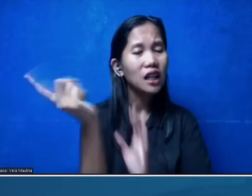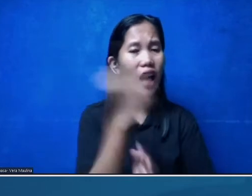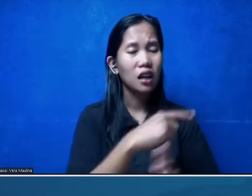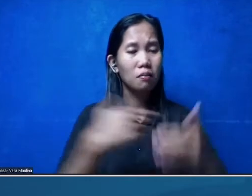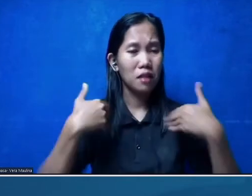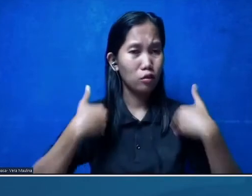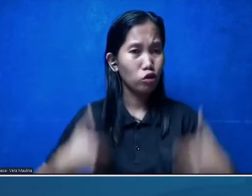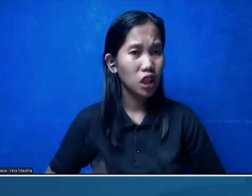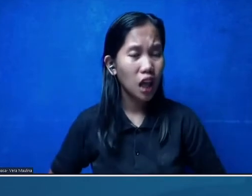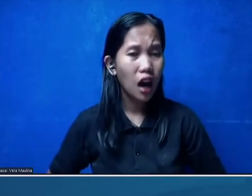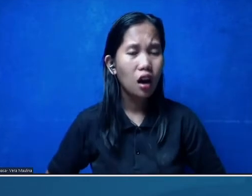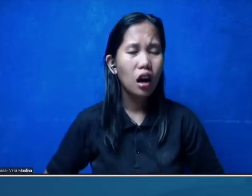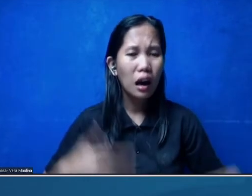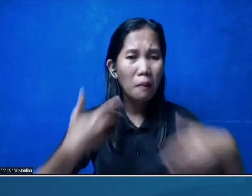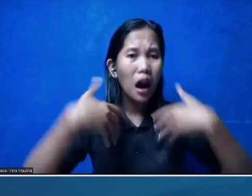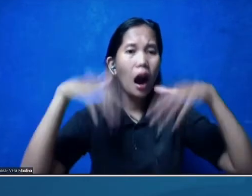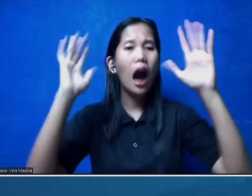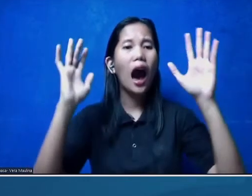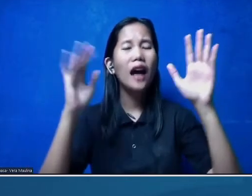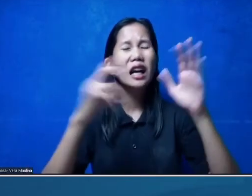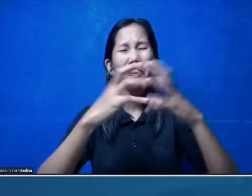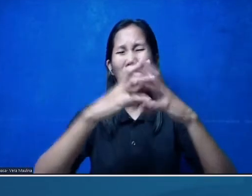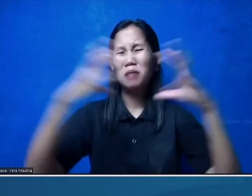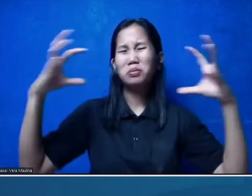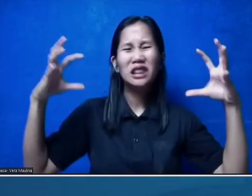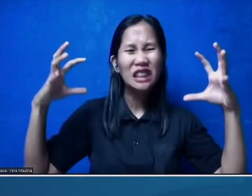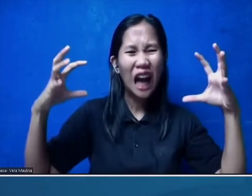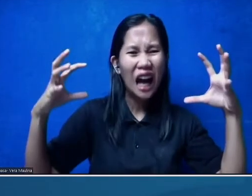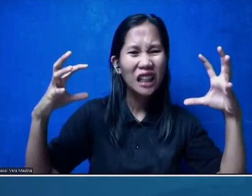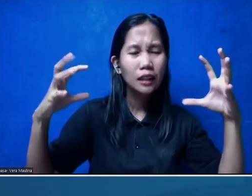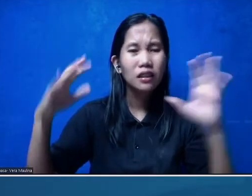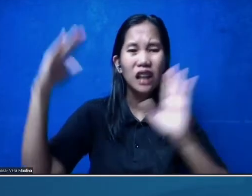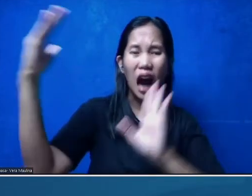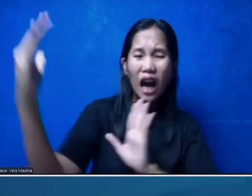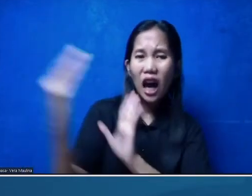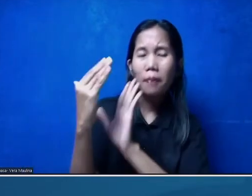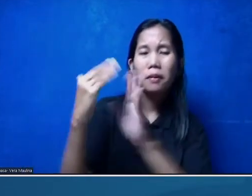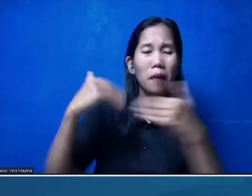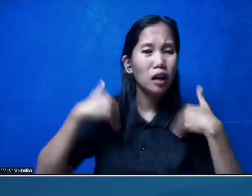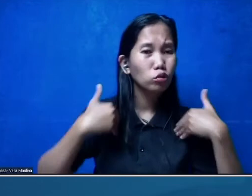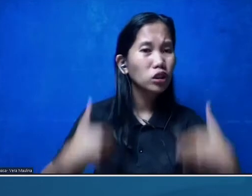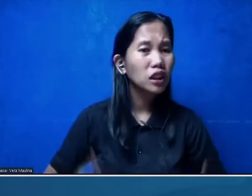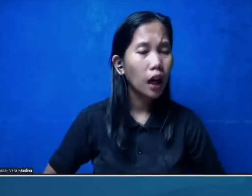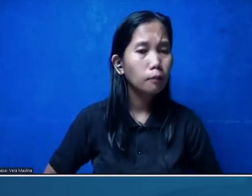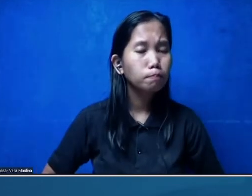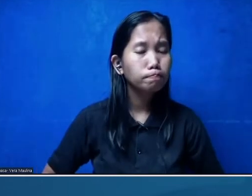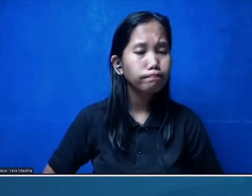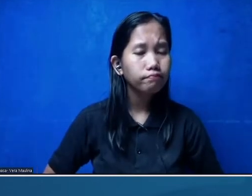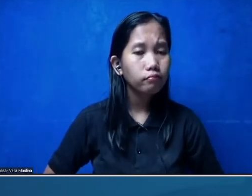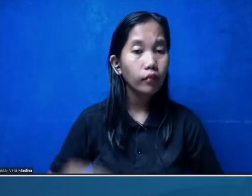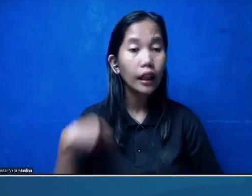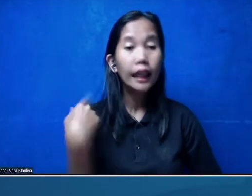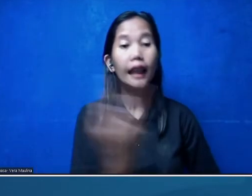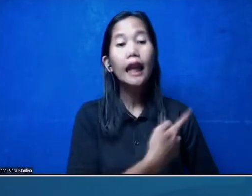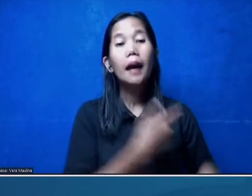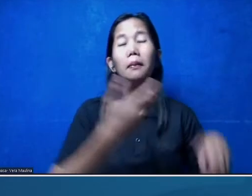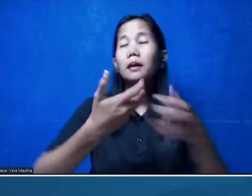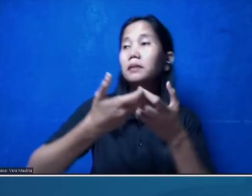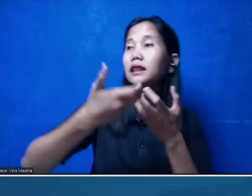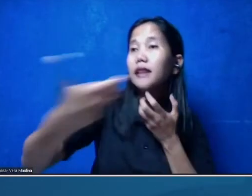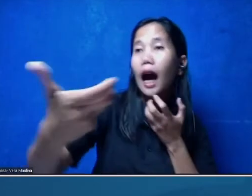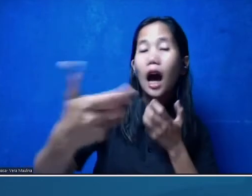kasih ya benar saudara saya sering melakukan penghiburan kepada orang-orang yang meninggal